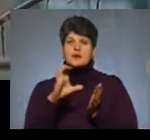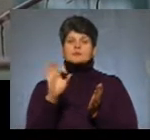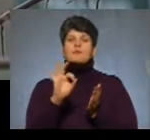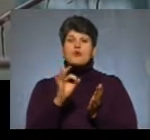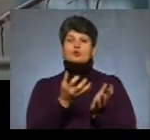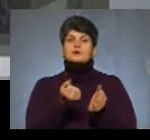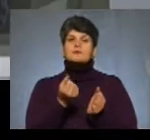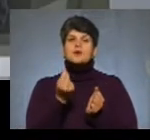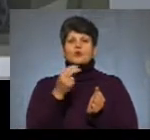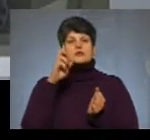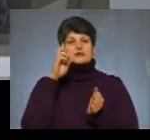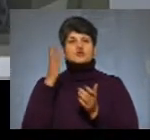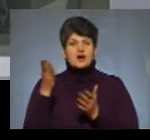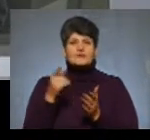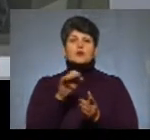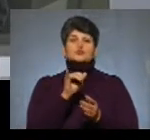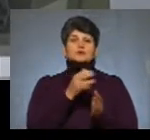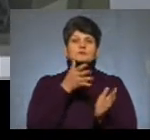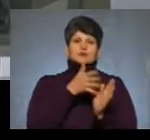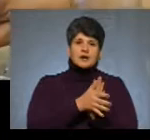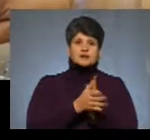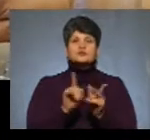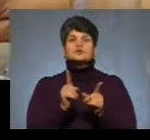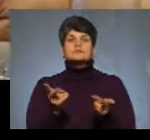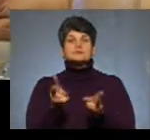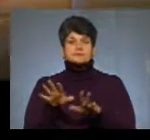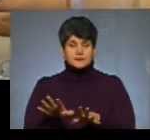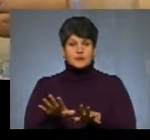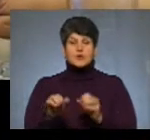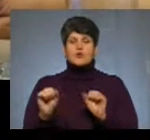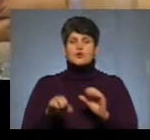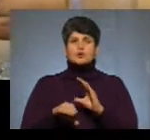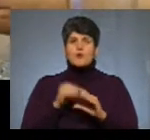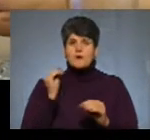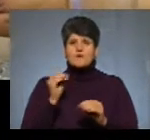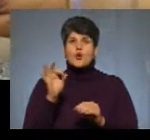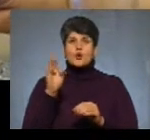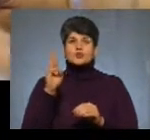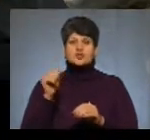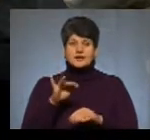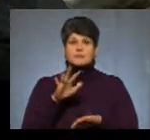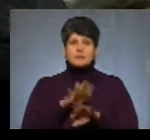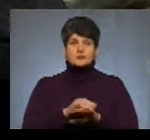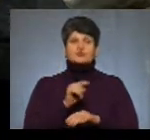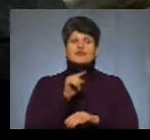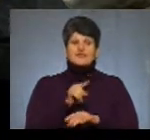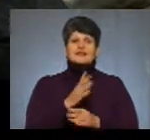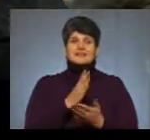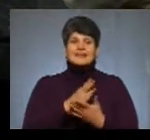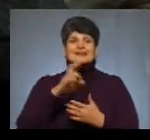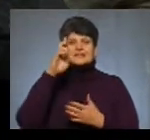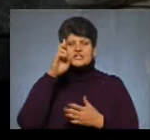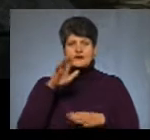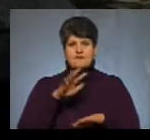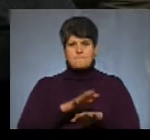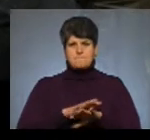надходження коштів від держави, їх використання та залишок. Уряд обрав саме Ощадбанк, тому що він є державним уповноваженим